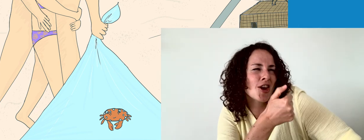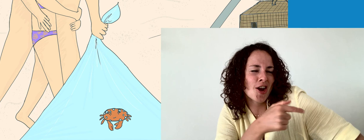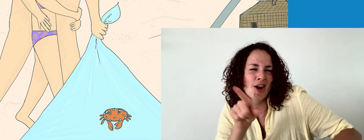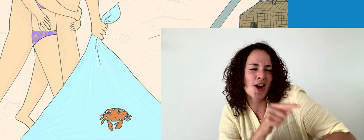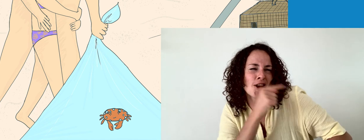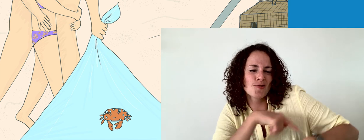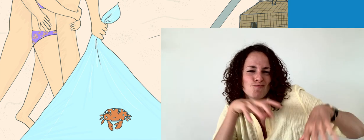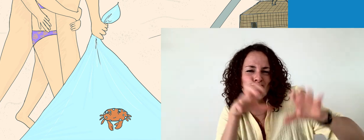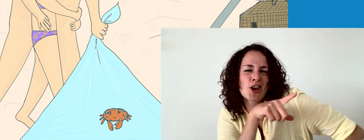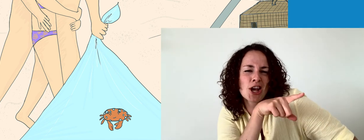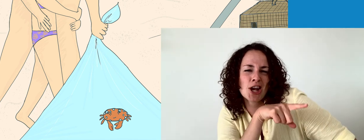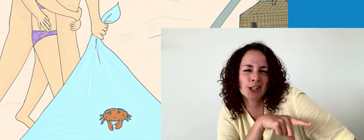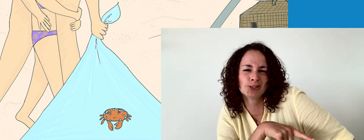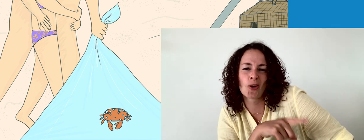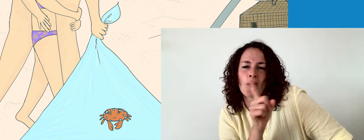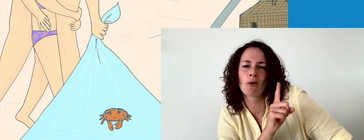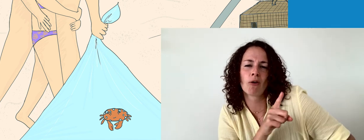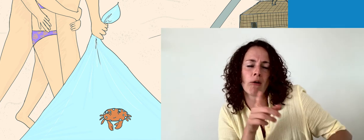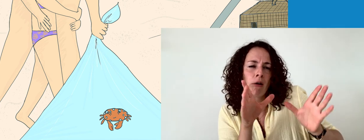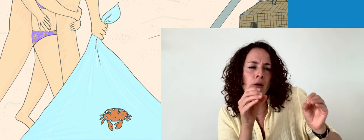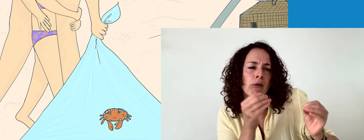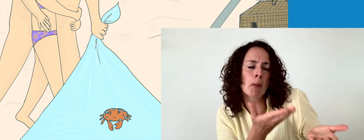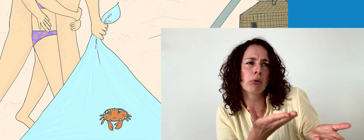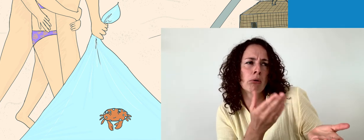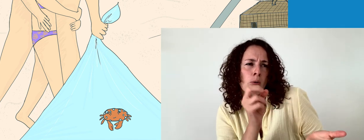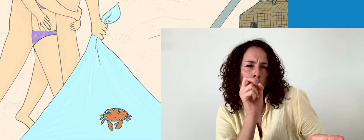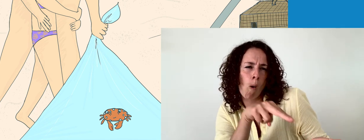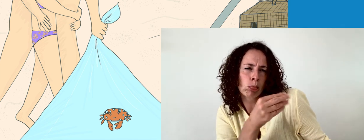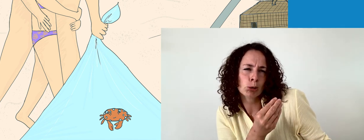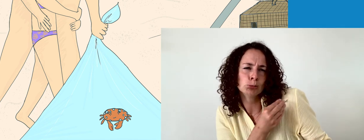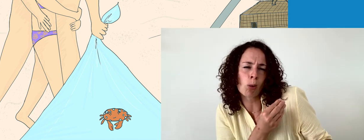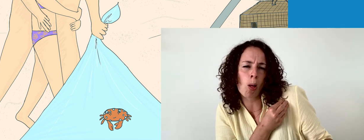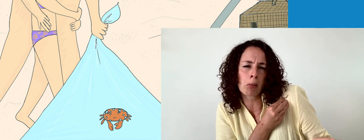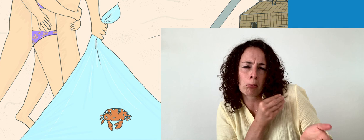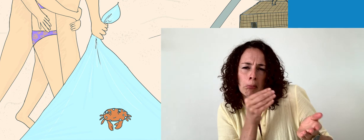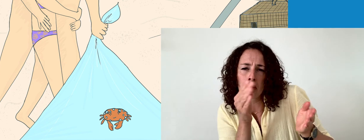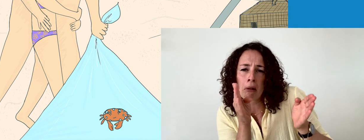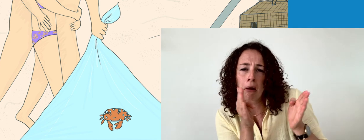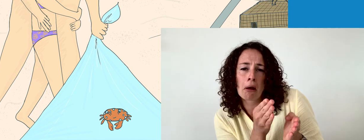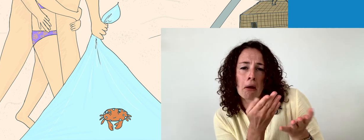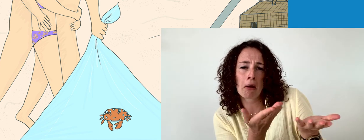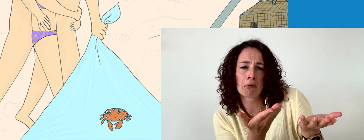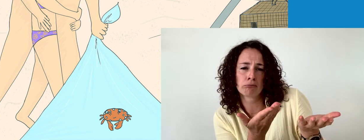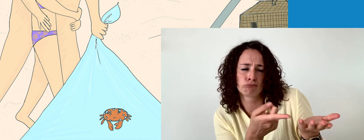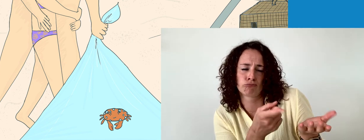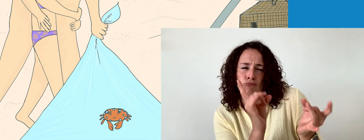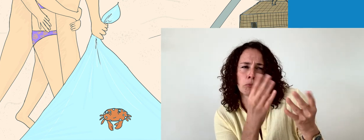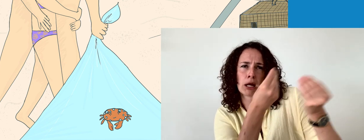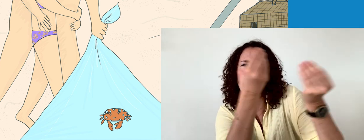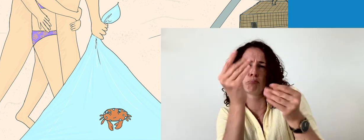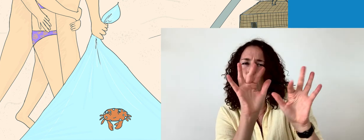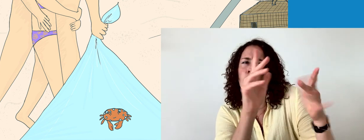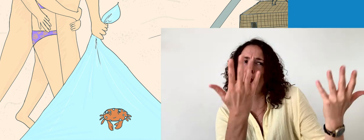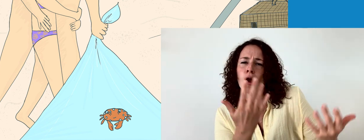Liegbeesten Reageert papa Krabben zijn heel onschuldige dieren En doen eigenlijk niemand